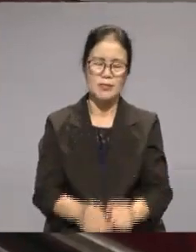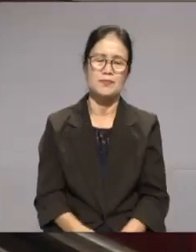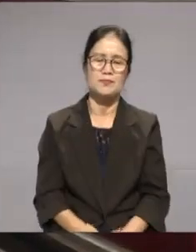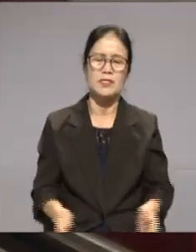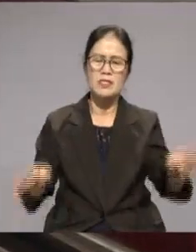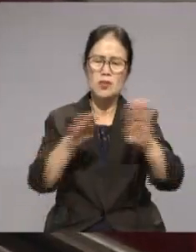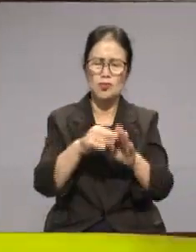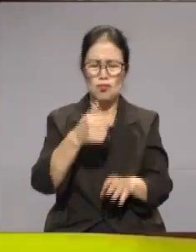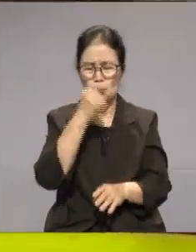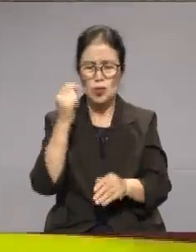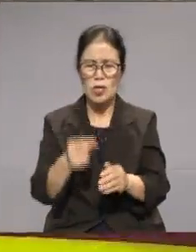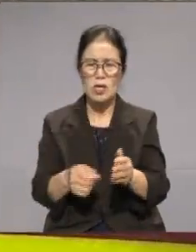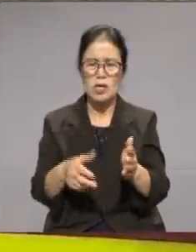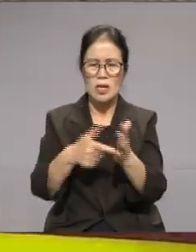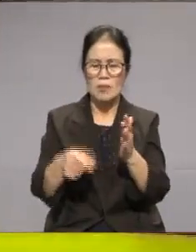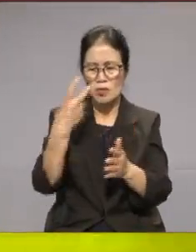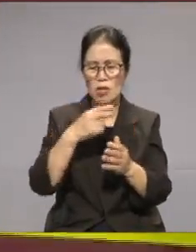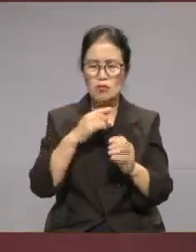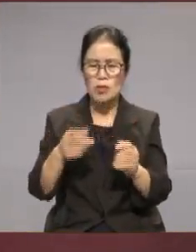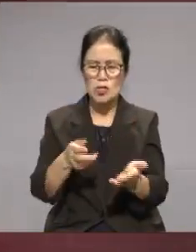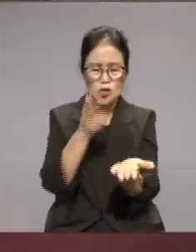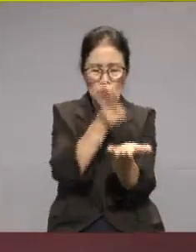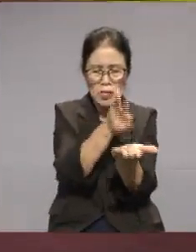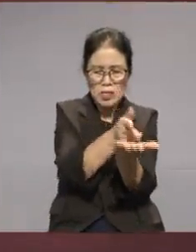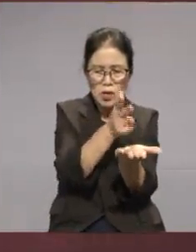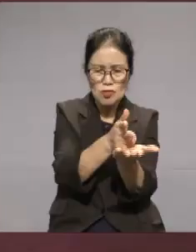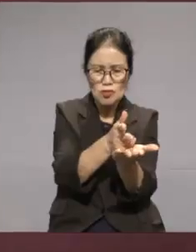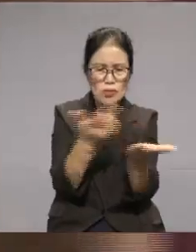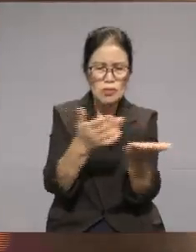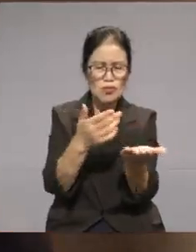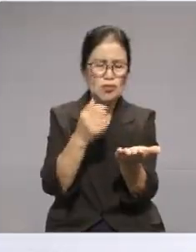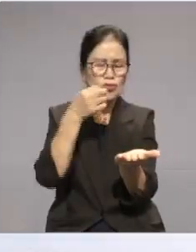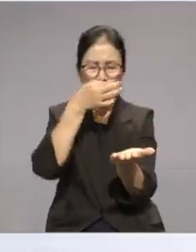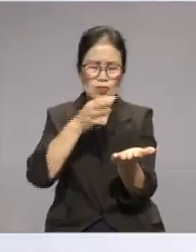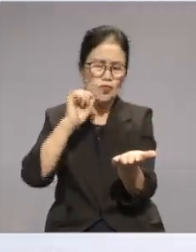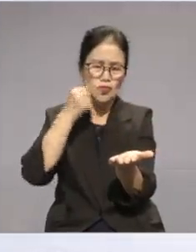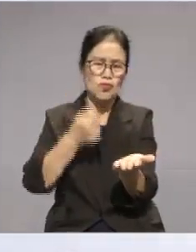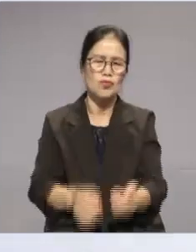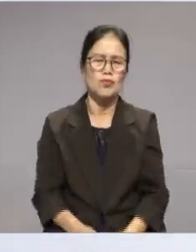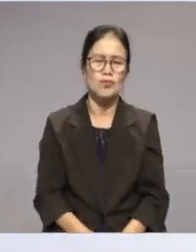시설도 열악해 장비 관리는 물론 소방차를 세워두는 일마저 버겁습니다.